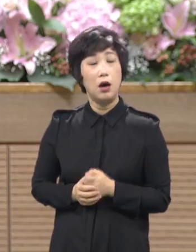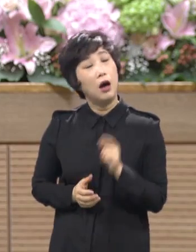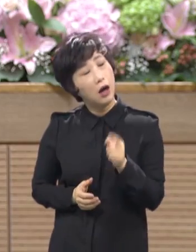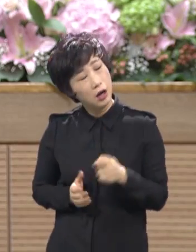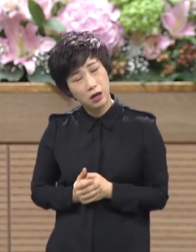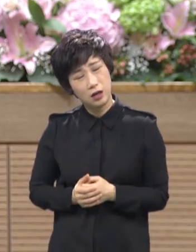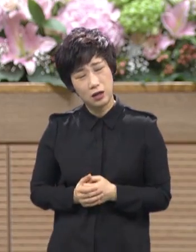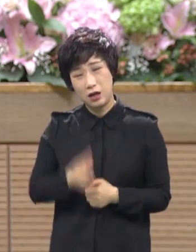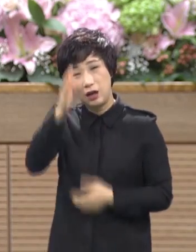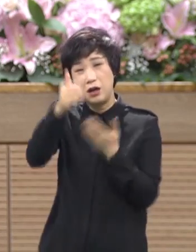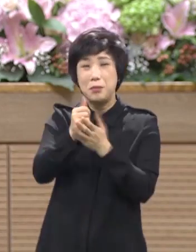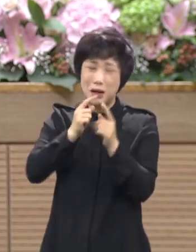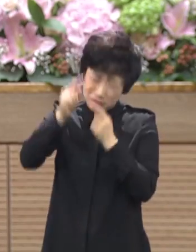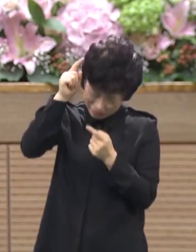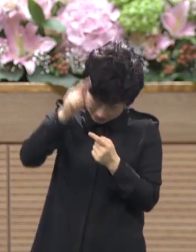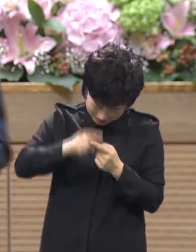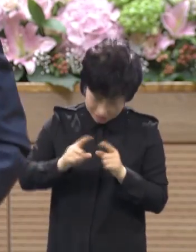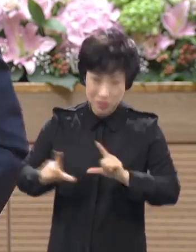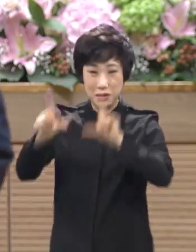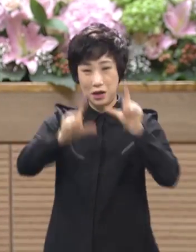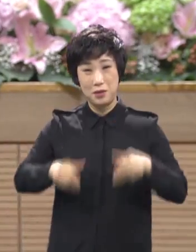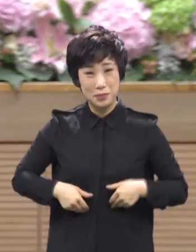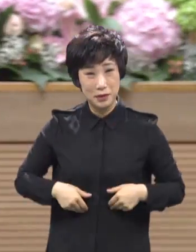그 말씀대로 살아야 된다.